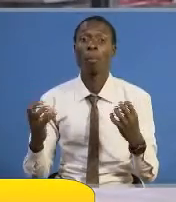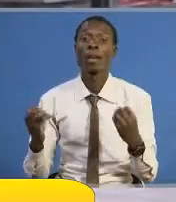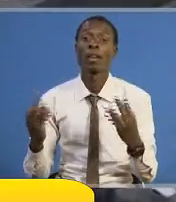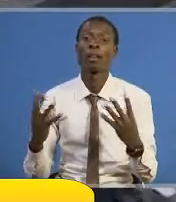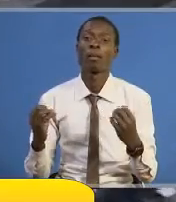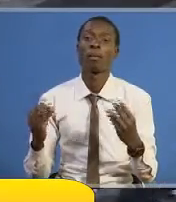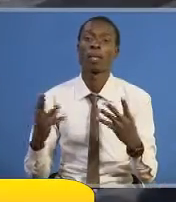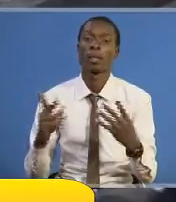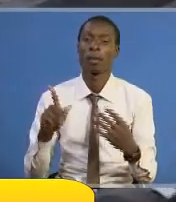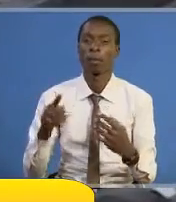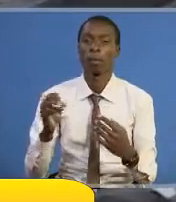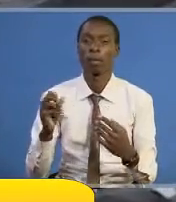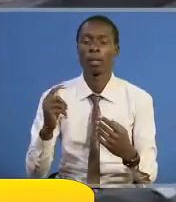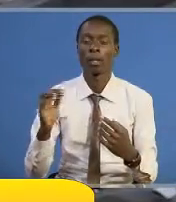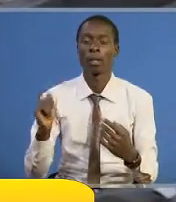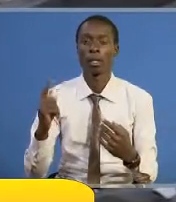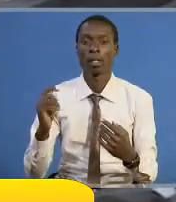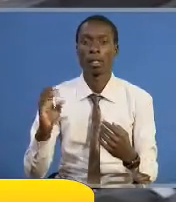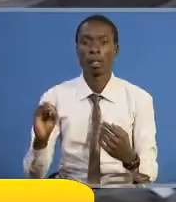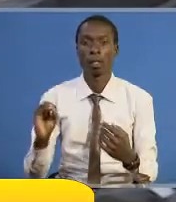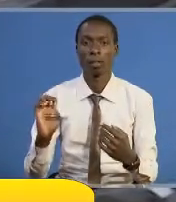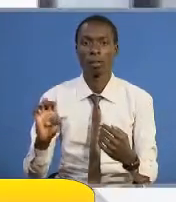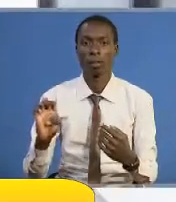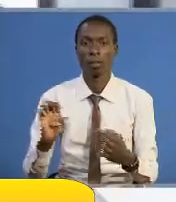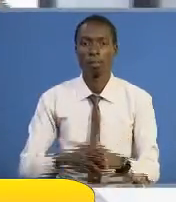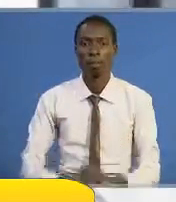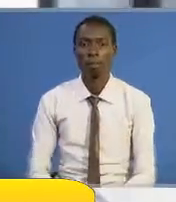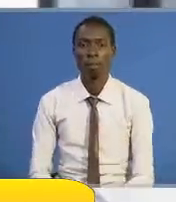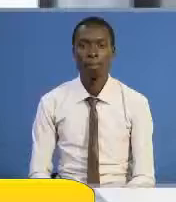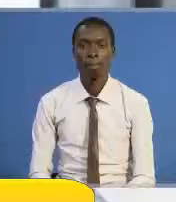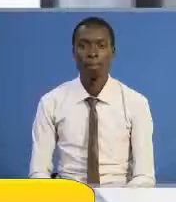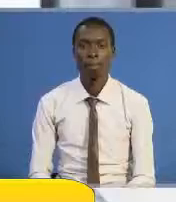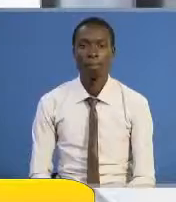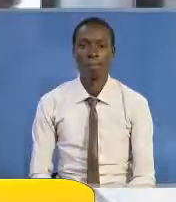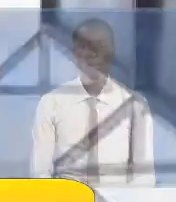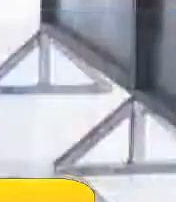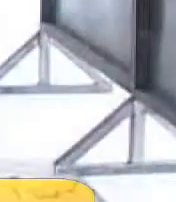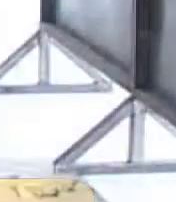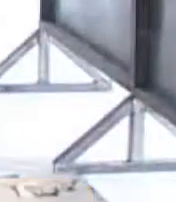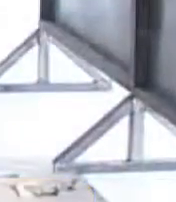as possible. Nikiripotia KUTV, mimi ni Edwin Darianga.